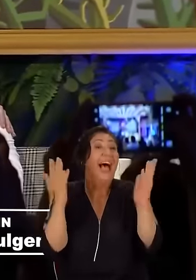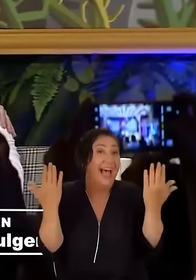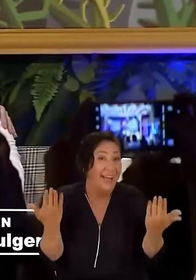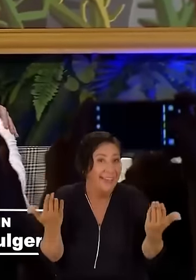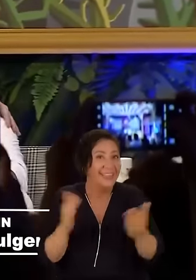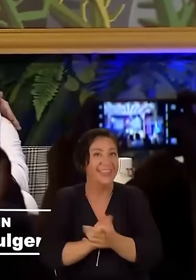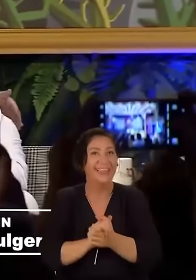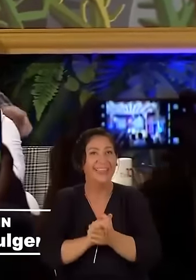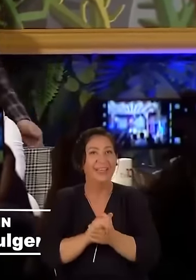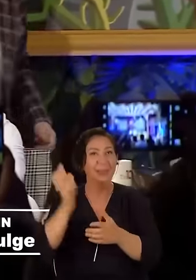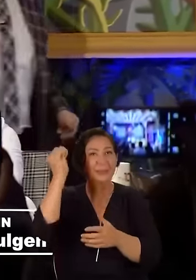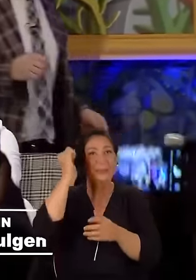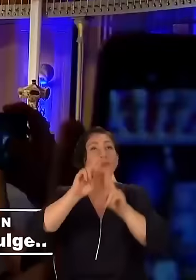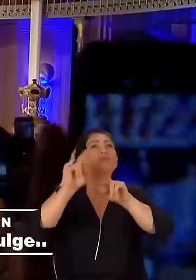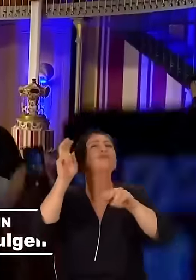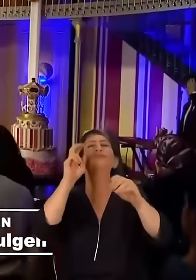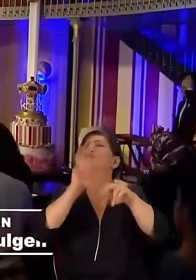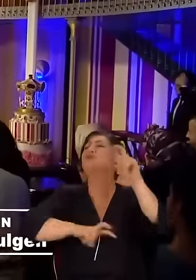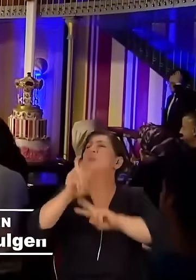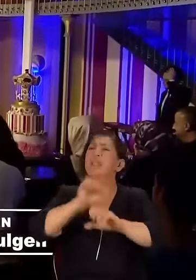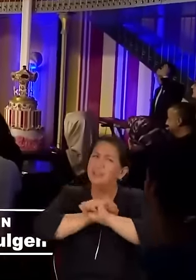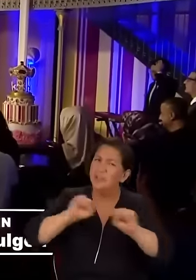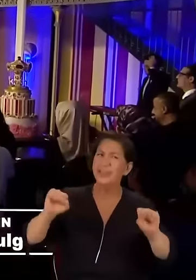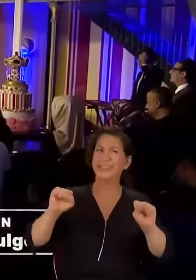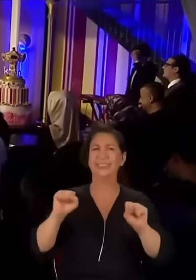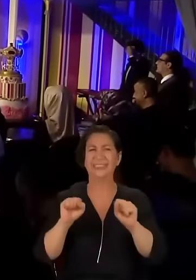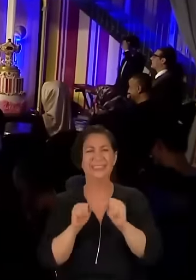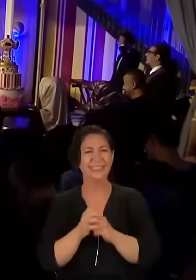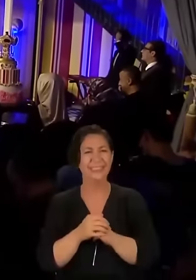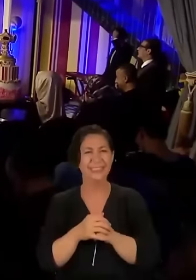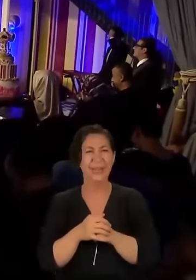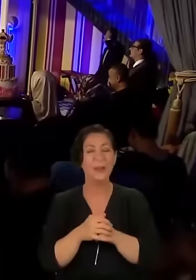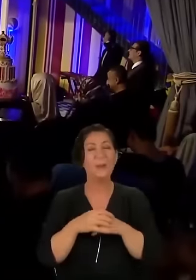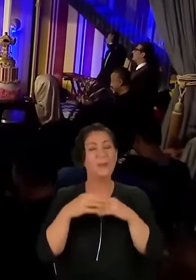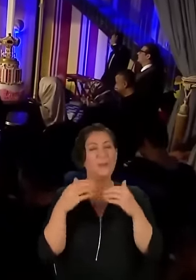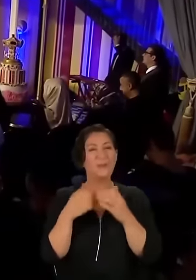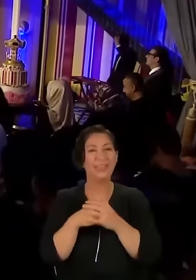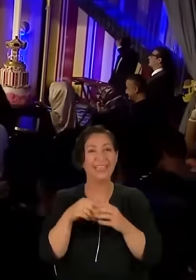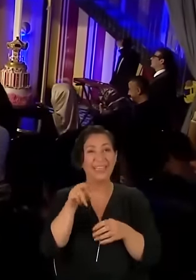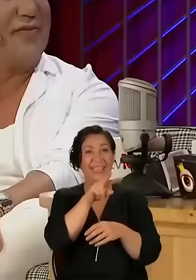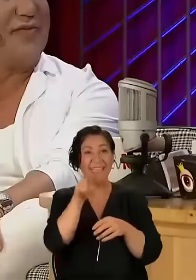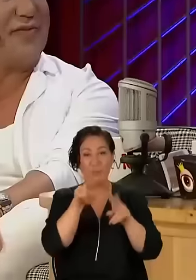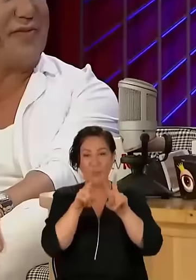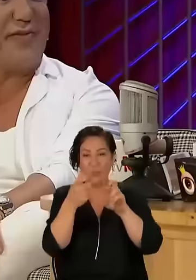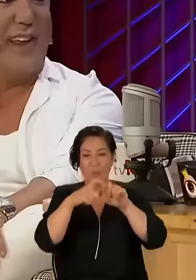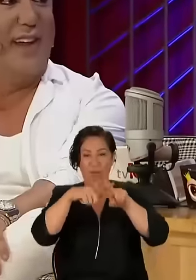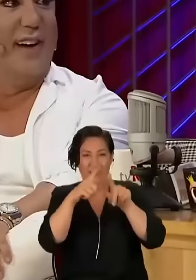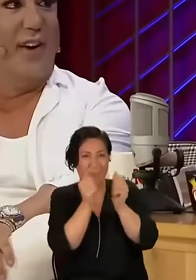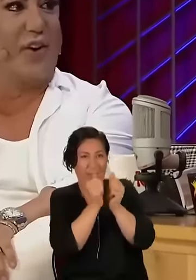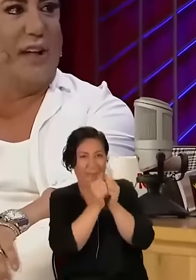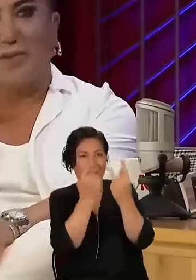Evet. Peki. Düşmanlar çatlasın. Evet. Herhalde. Yetersiz farkı. Şimdi iki Murat'la